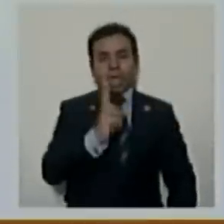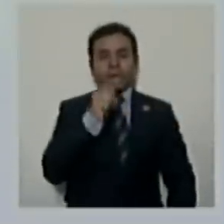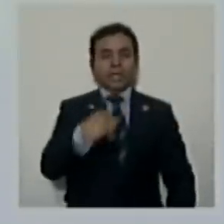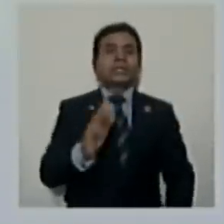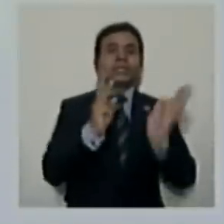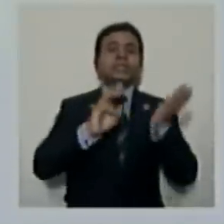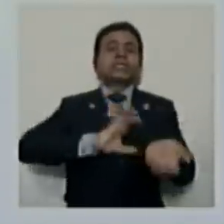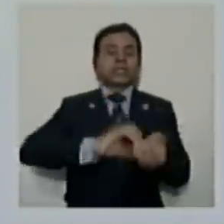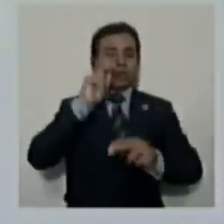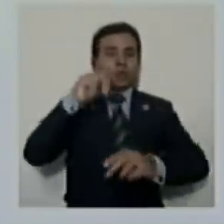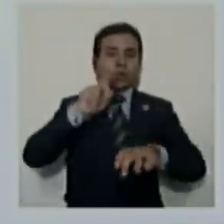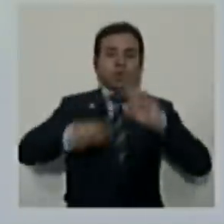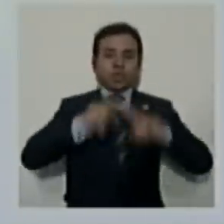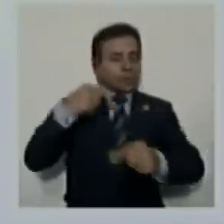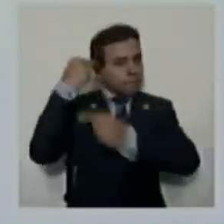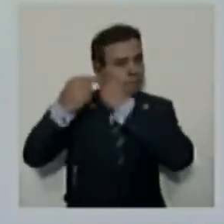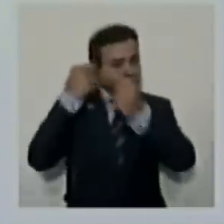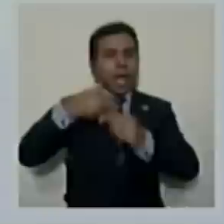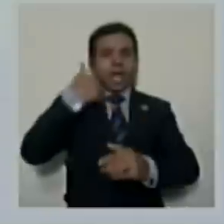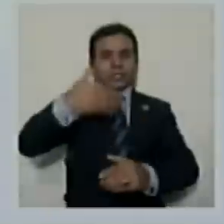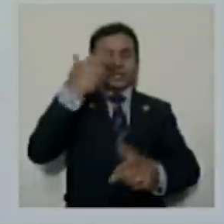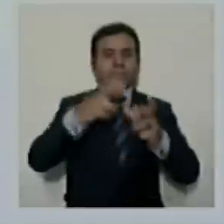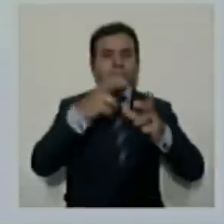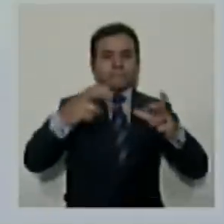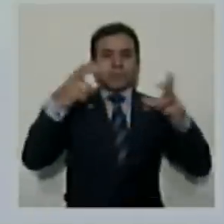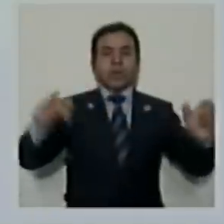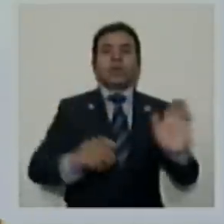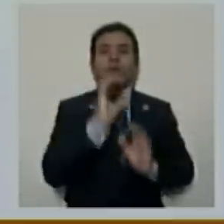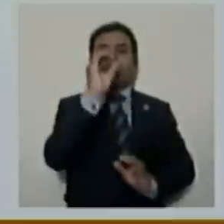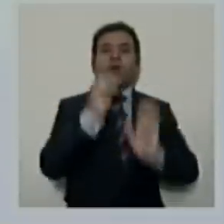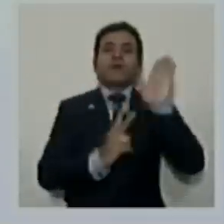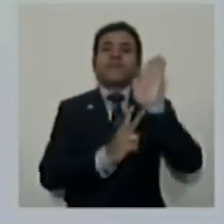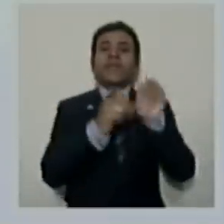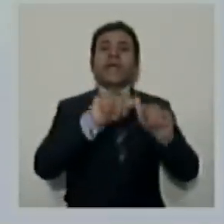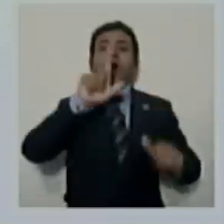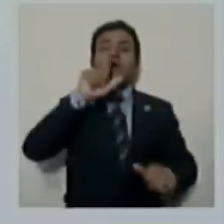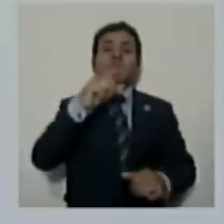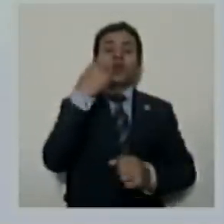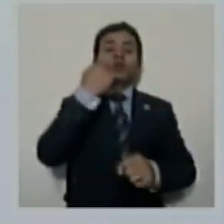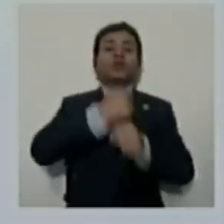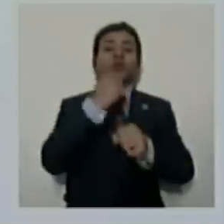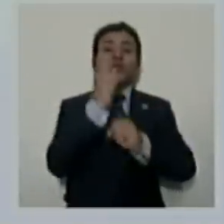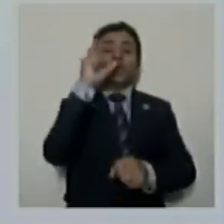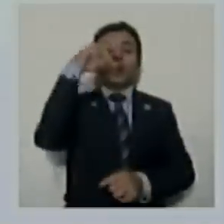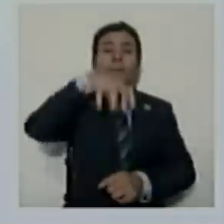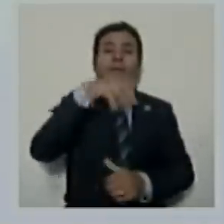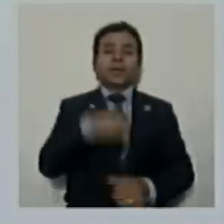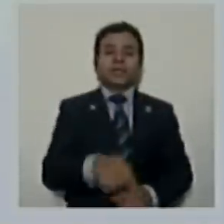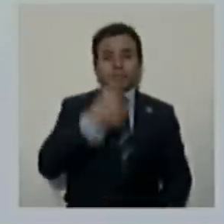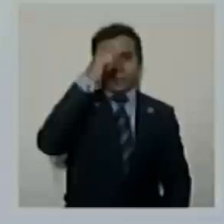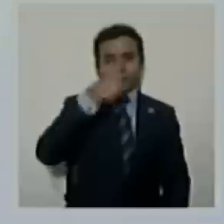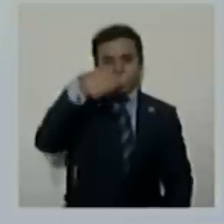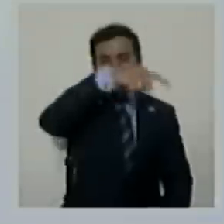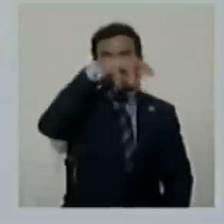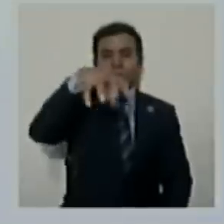হাতের নাগালে যেন এই বুথগুলো যায় এইভাবেই স্বাস্থ্য অধিদপ্তর পরিকল্পনা করছে এবং এই বুথের সংখ্যা অনেক বেশি বাড়ানো হবে। তাছাড়াও ওভাল গ্রুপের